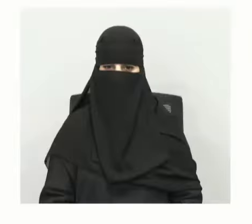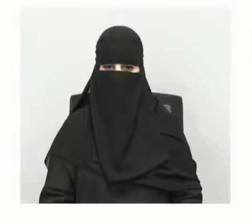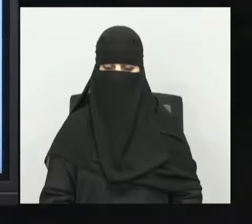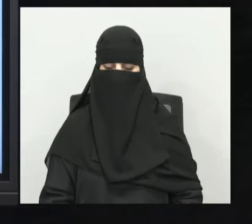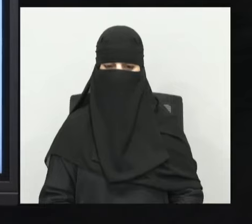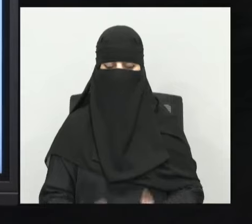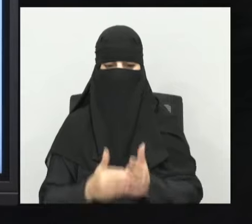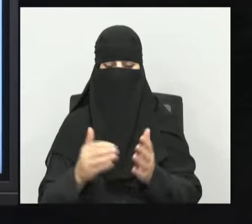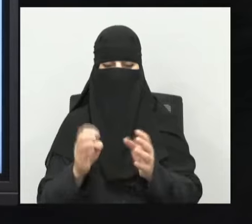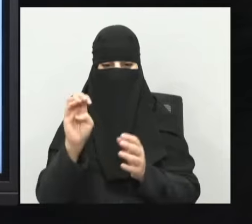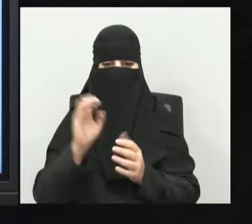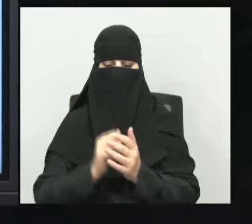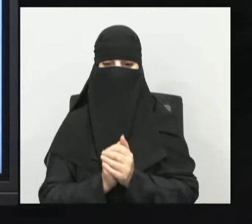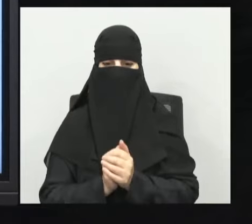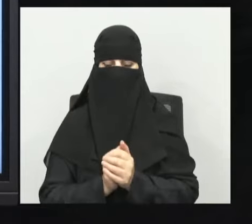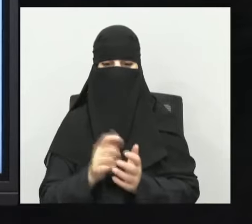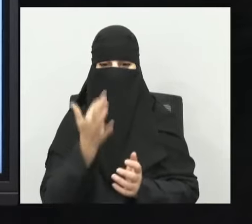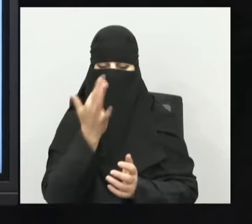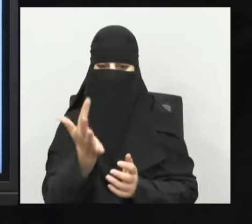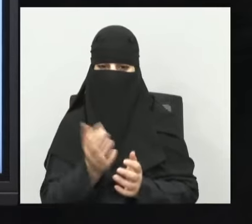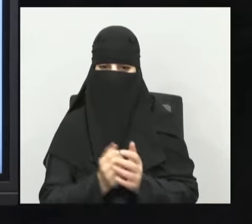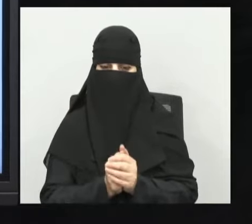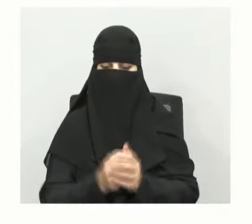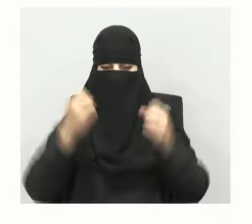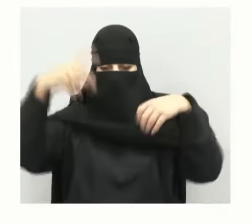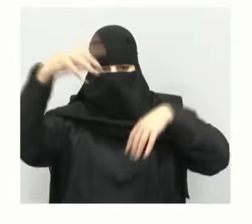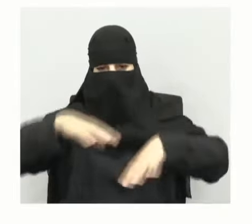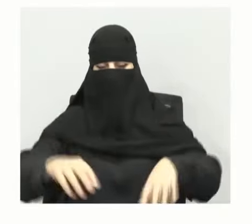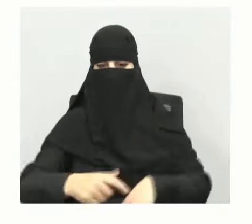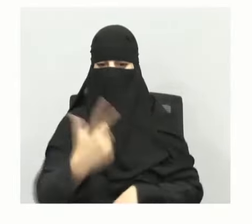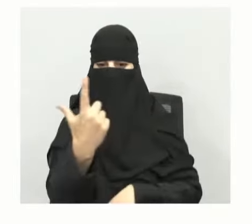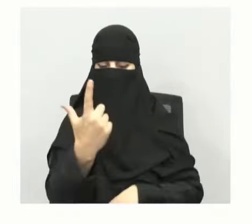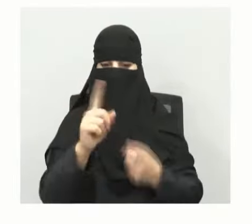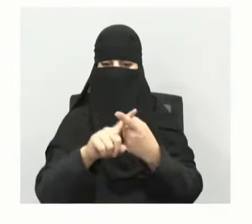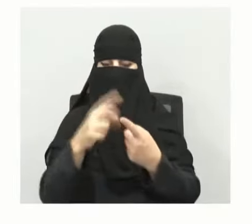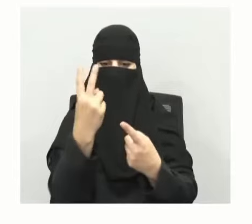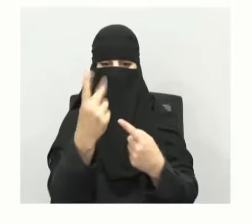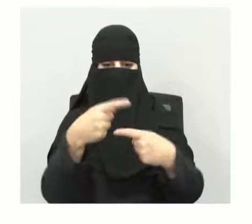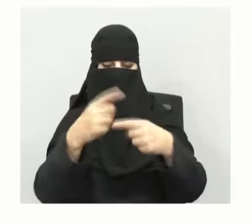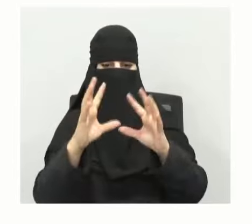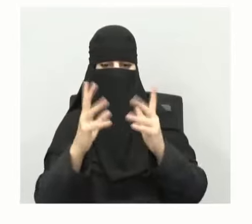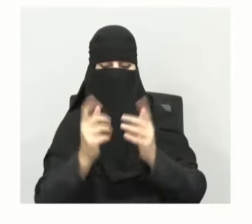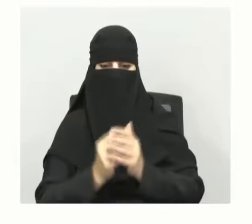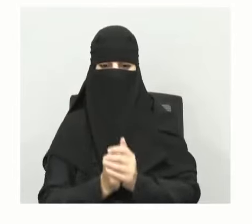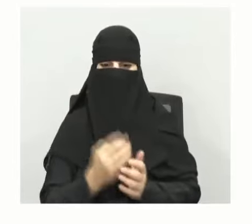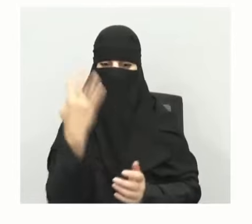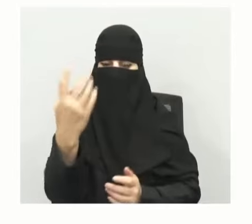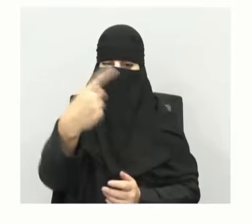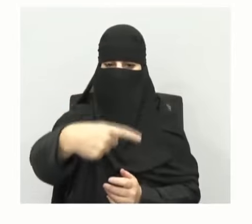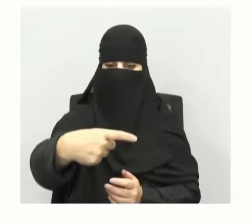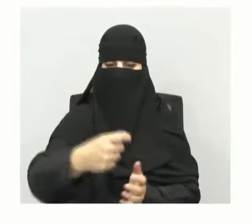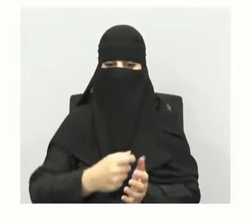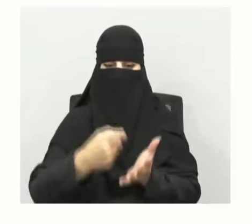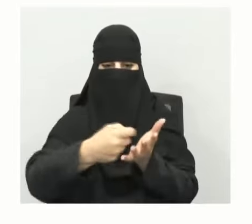هاي يا ابطال وصلت الاجابه اعتقد انها سهله بارك الله فيكم اذا سبعه ضرب اثنين كم تساوي 14